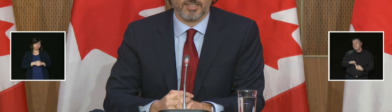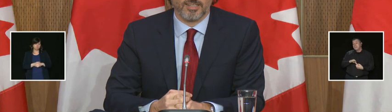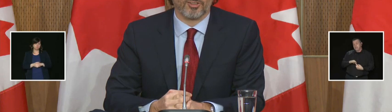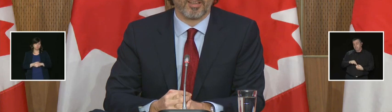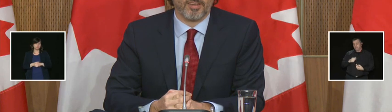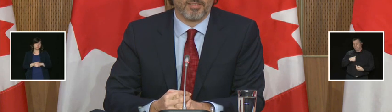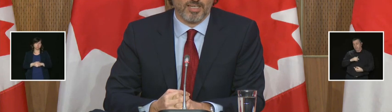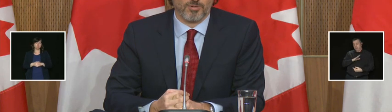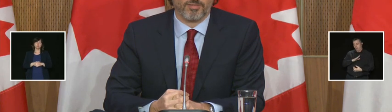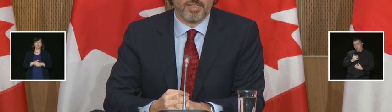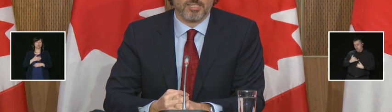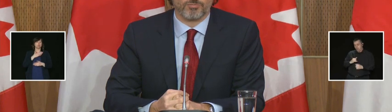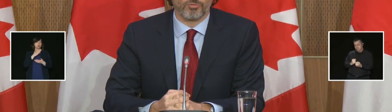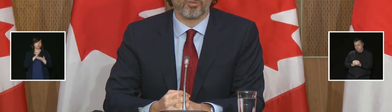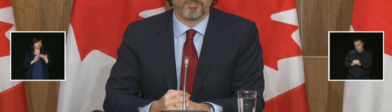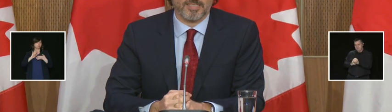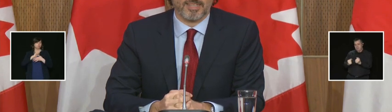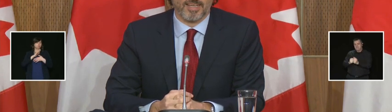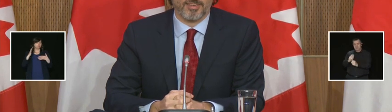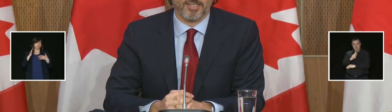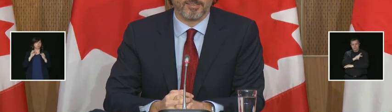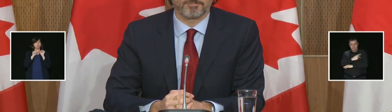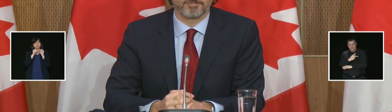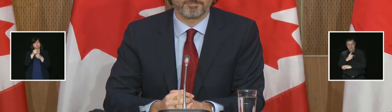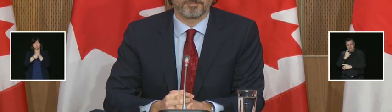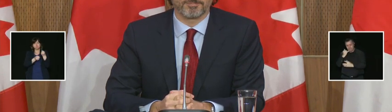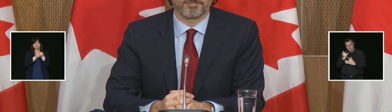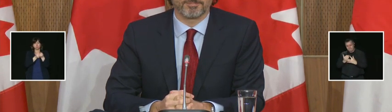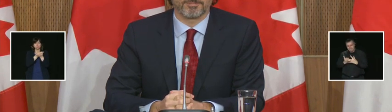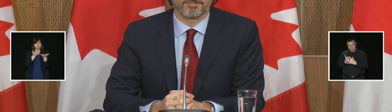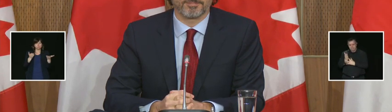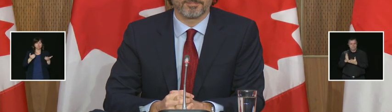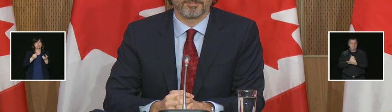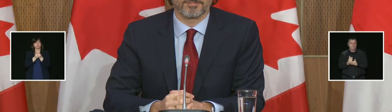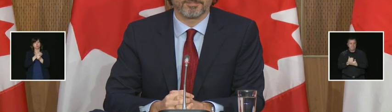là et de travailler avec les provinces pour pouvoir passer à travers